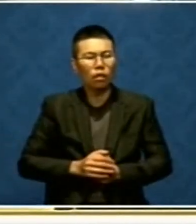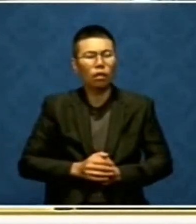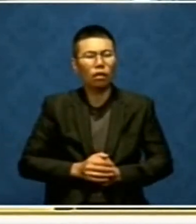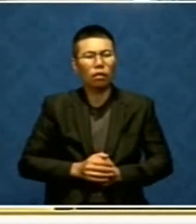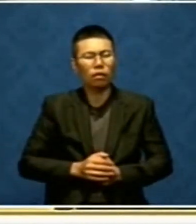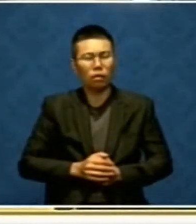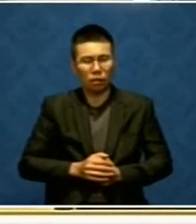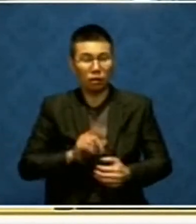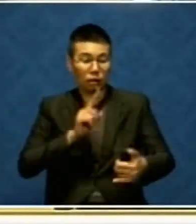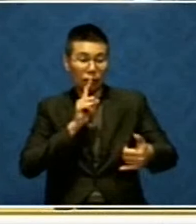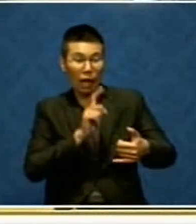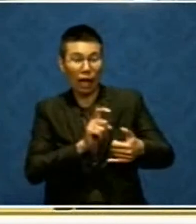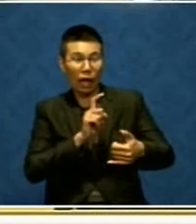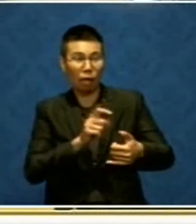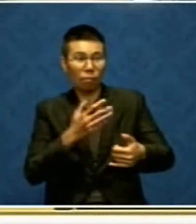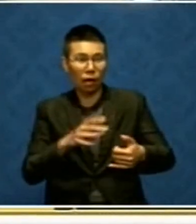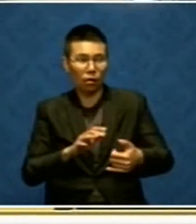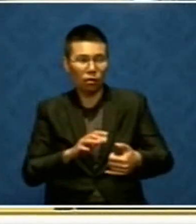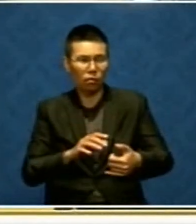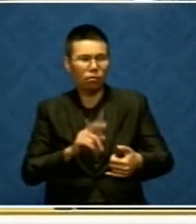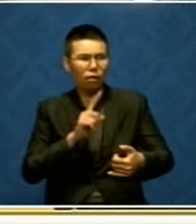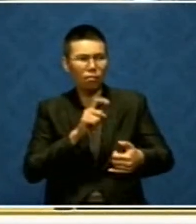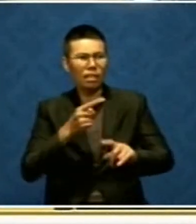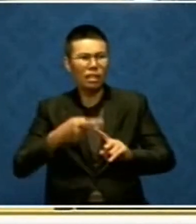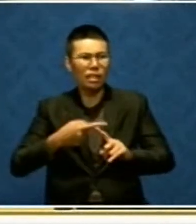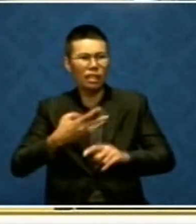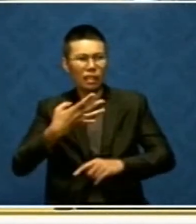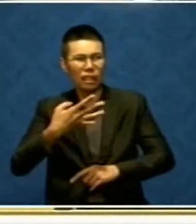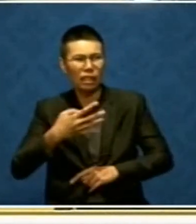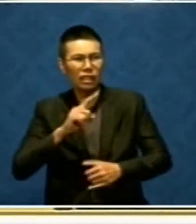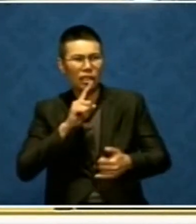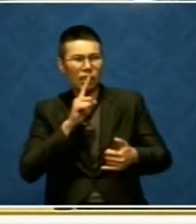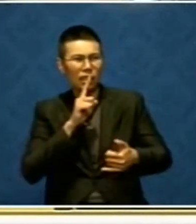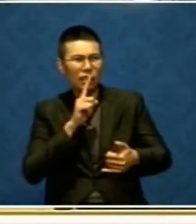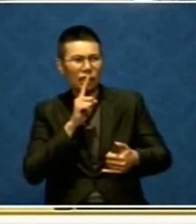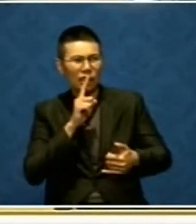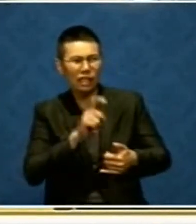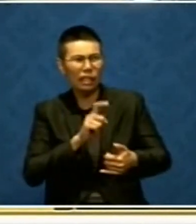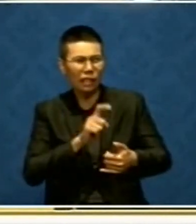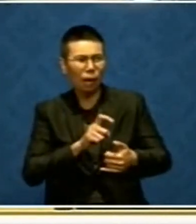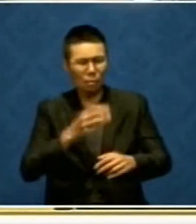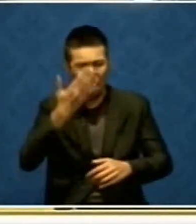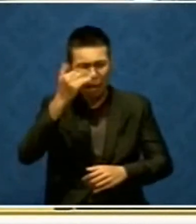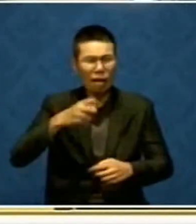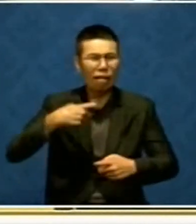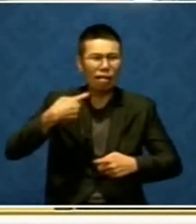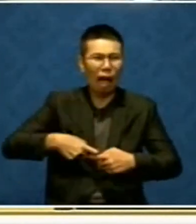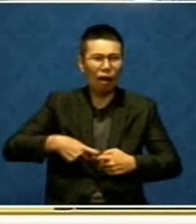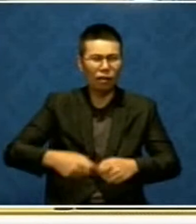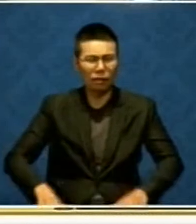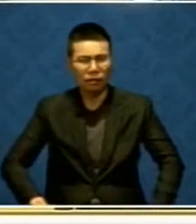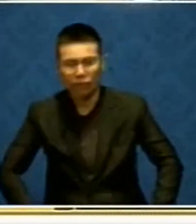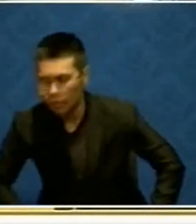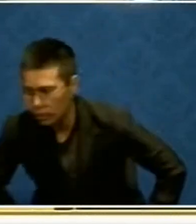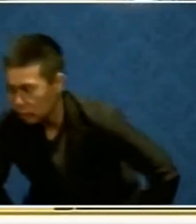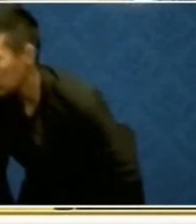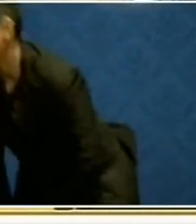พอถึงเวลาสอบสวน4เดือนแล้วก็ยังสอบสวนไม่รู้เรื่องมันจะสอบสวนอะไรยากเย็นครับ